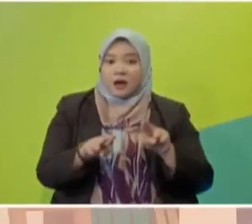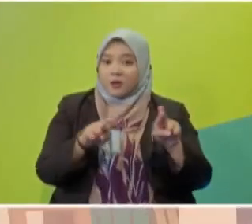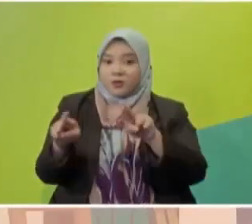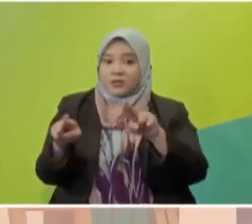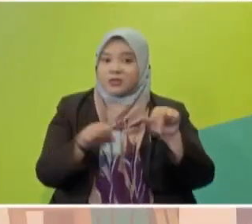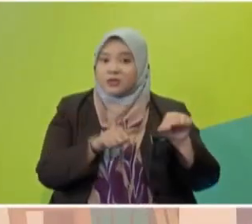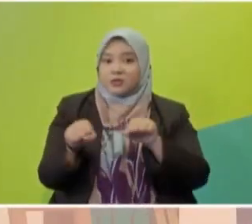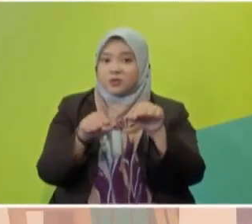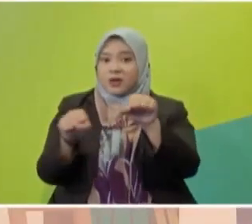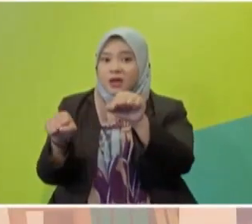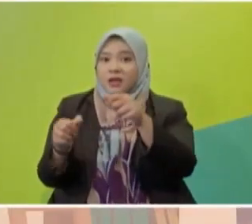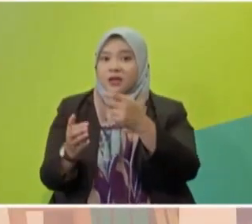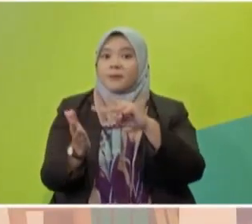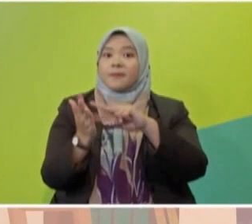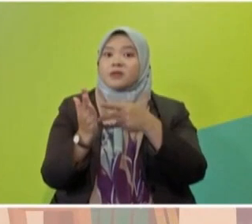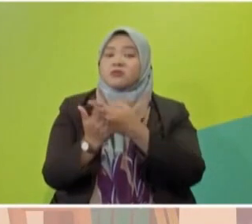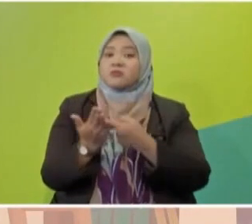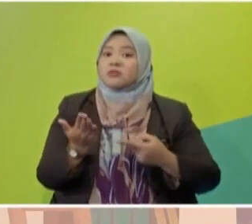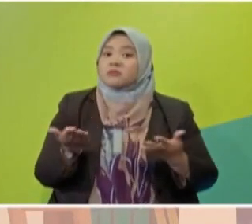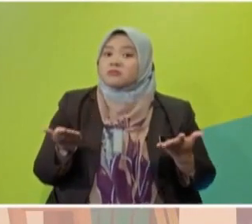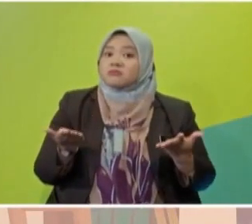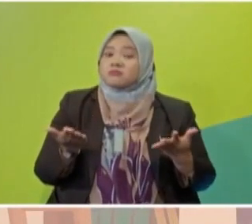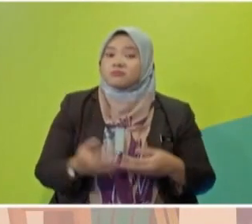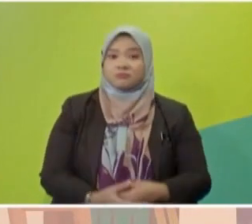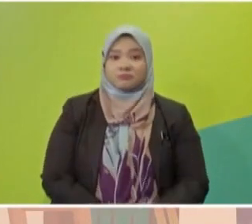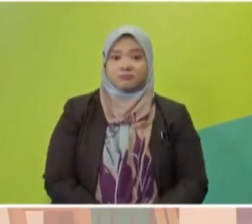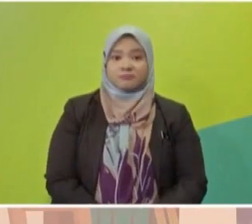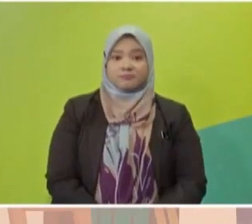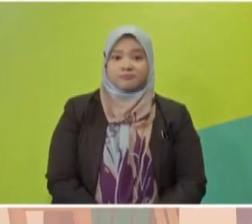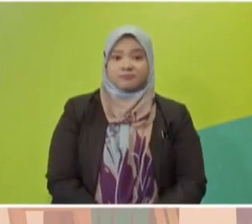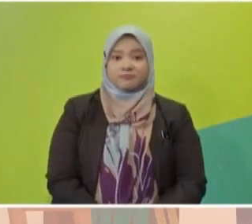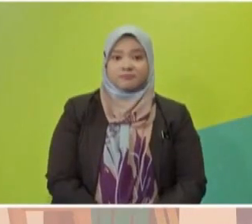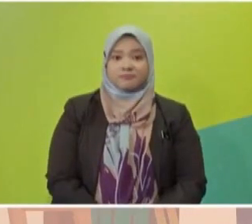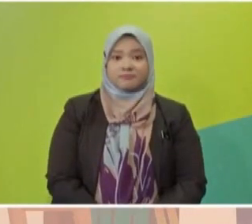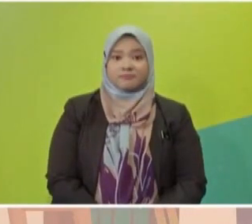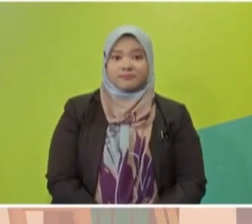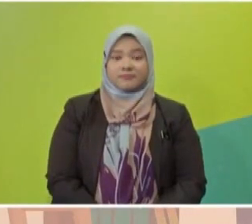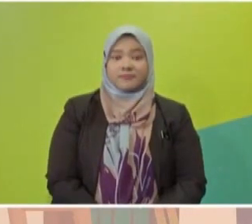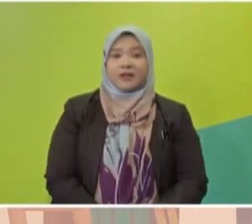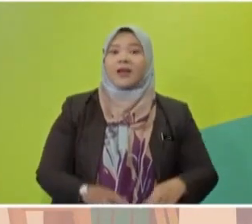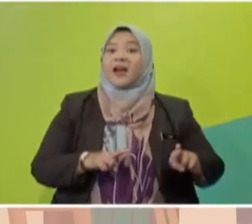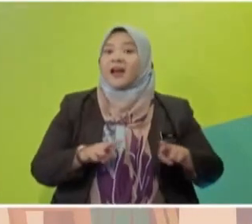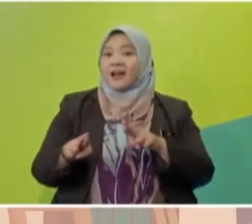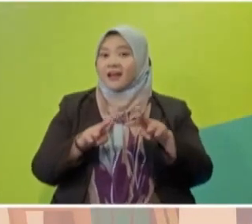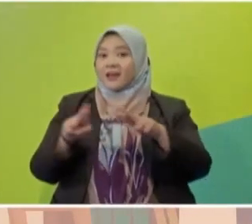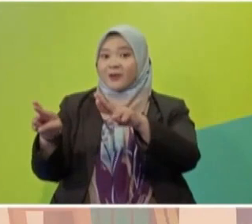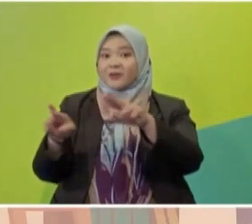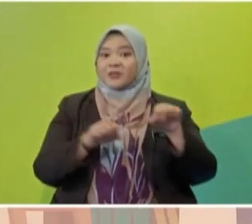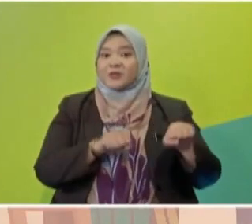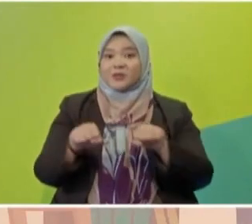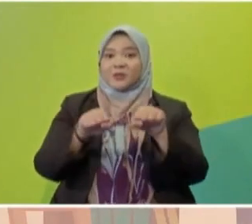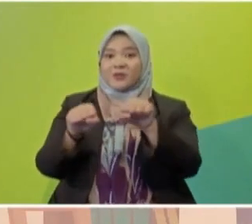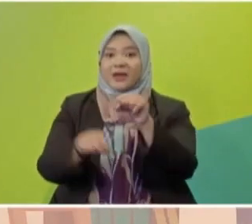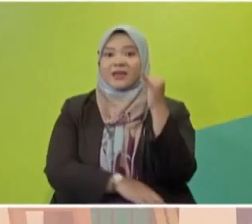Safia, cikgu. Irdina Safia. Silakan. Dipersilakan. Arus sungai ialah